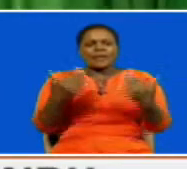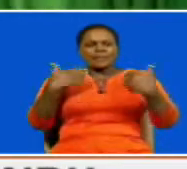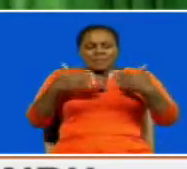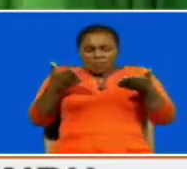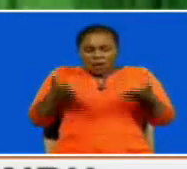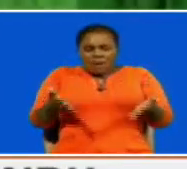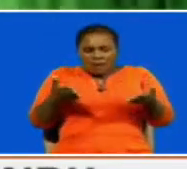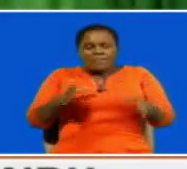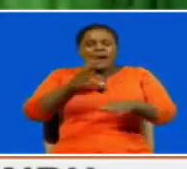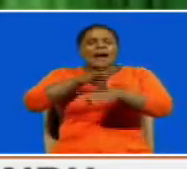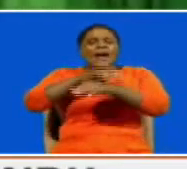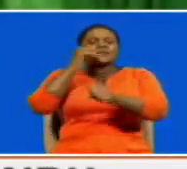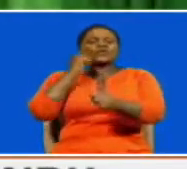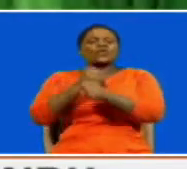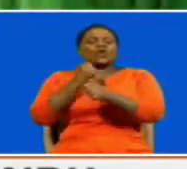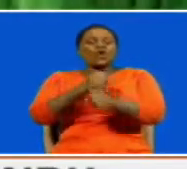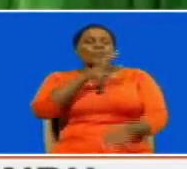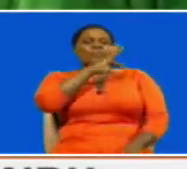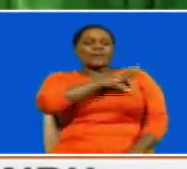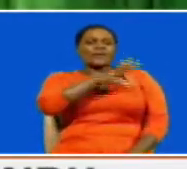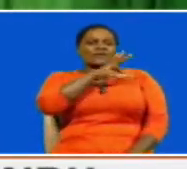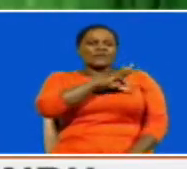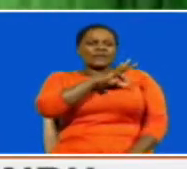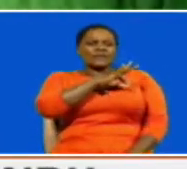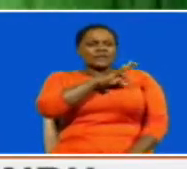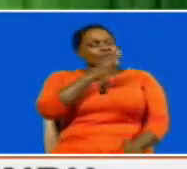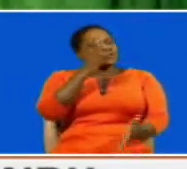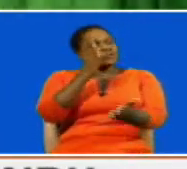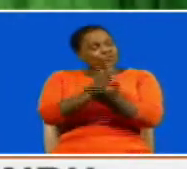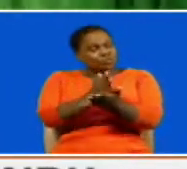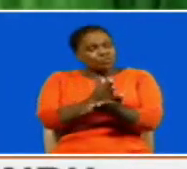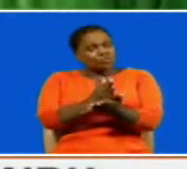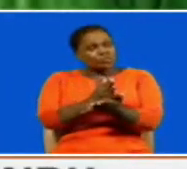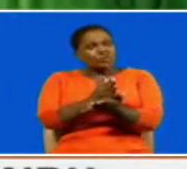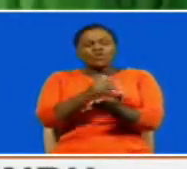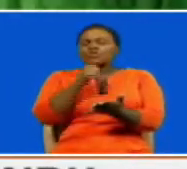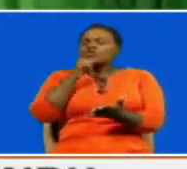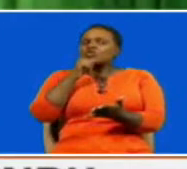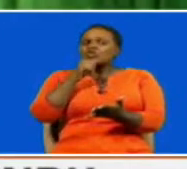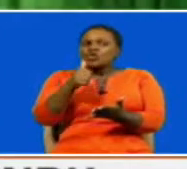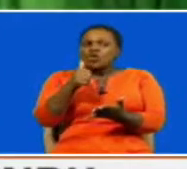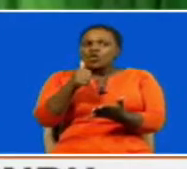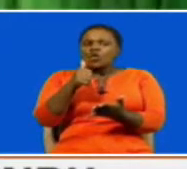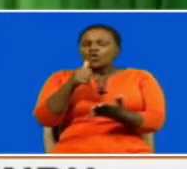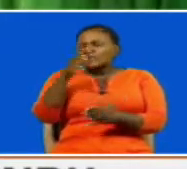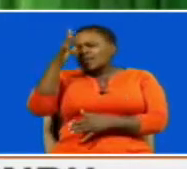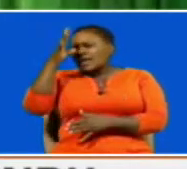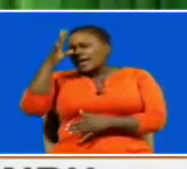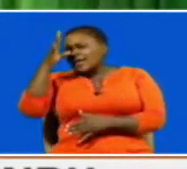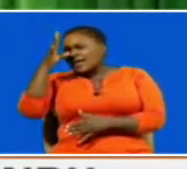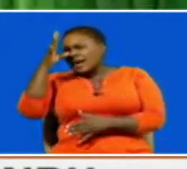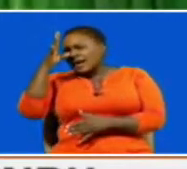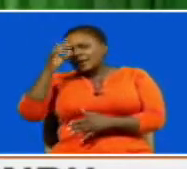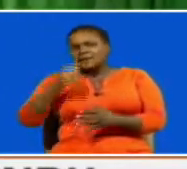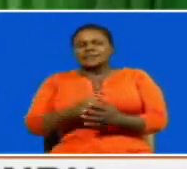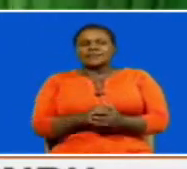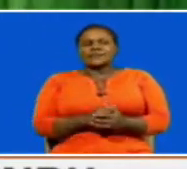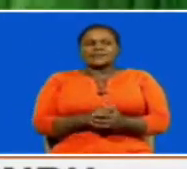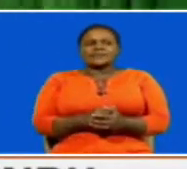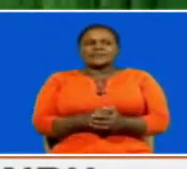watu hapa wataweza kufaidika, iwe ni maneno ya ukweli na isiwe kupakwa mafuta kwa mgongo wa